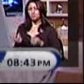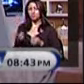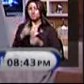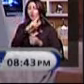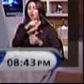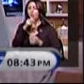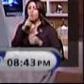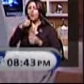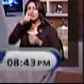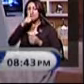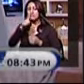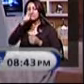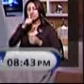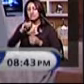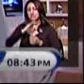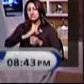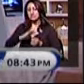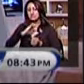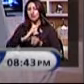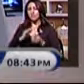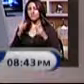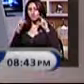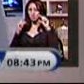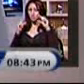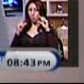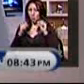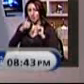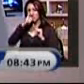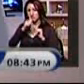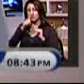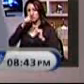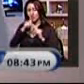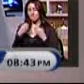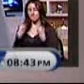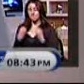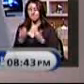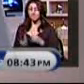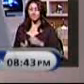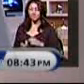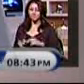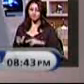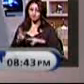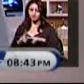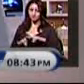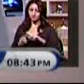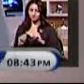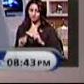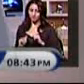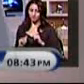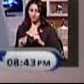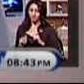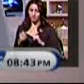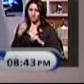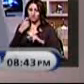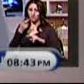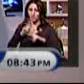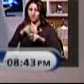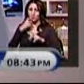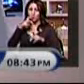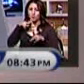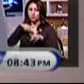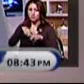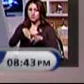ونديها فرصه عادله، لانها لم تاخذ فرصه عادله. وقفت عند المستبد الخفي. مين